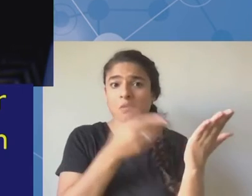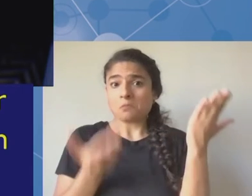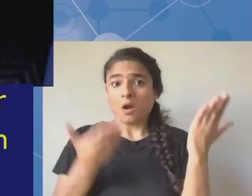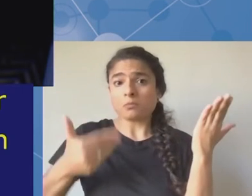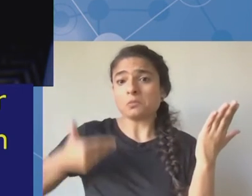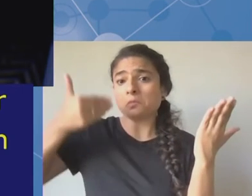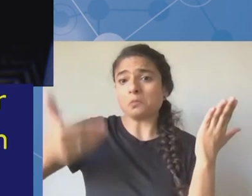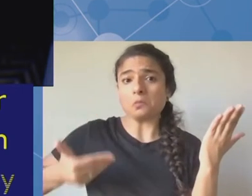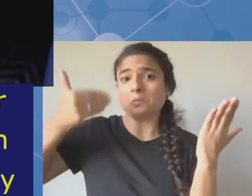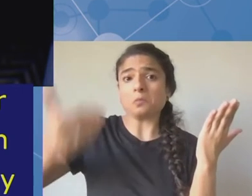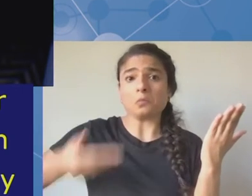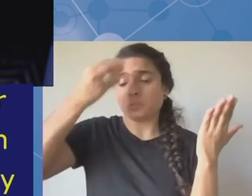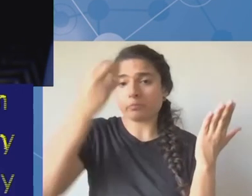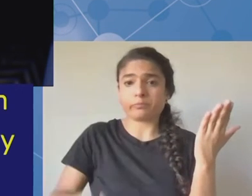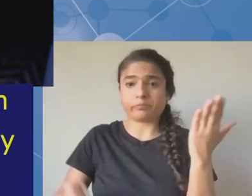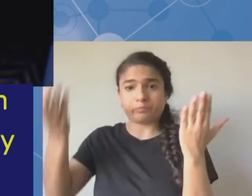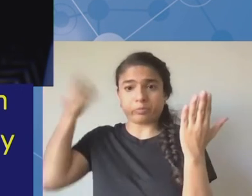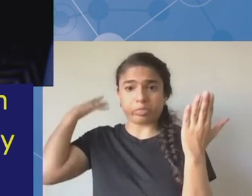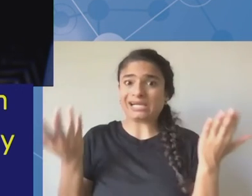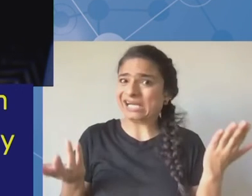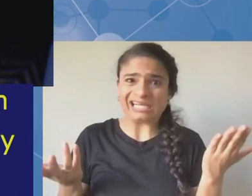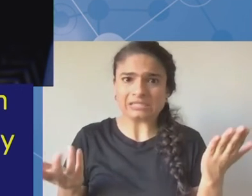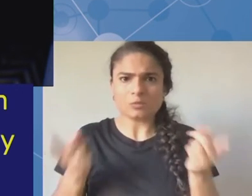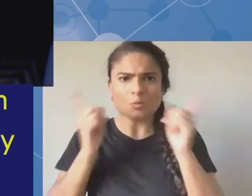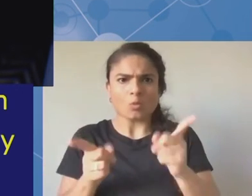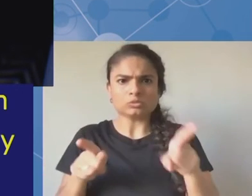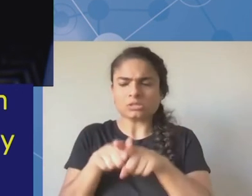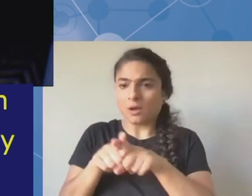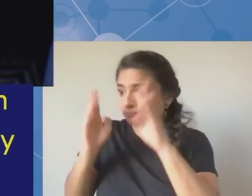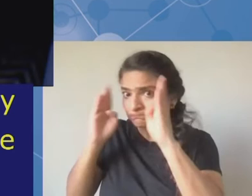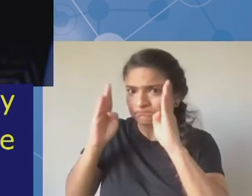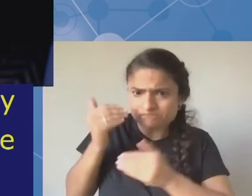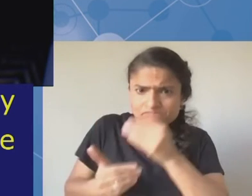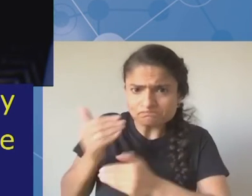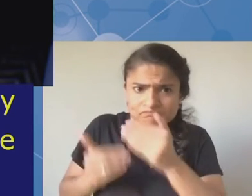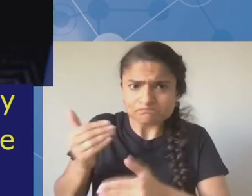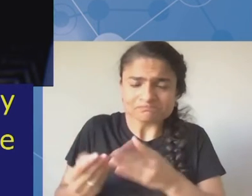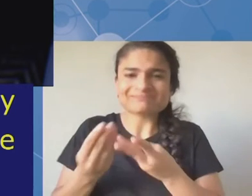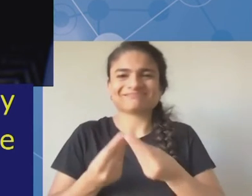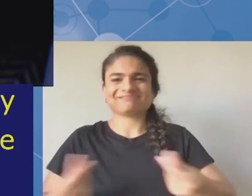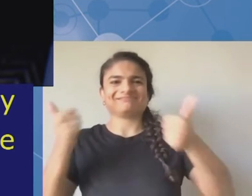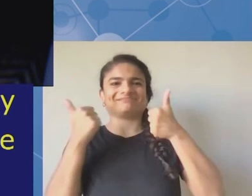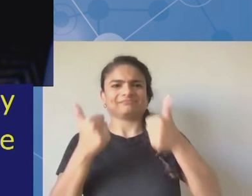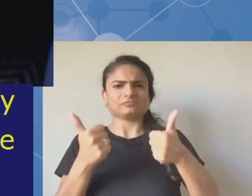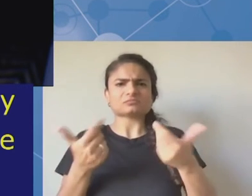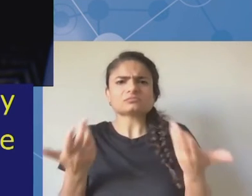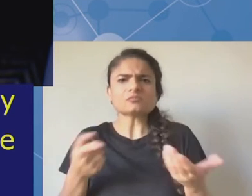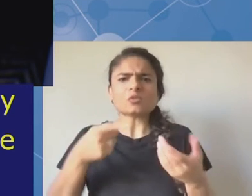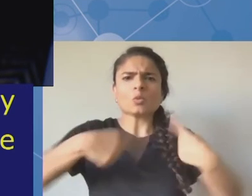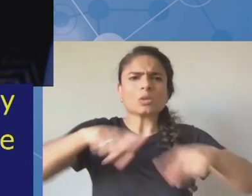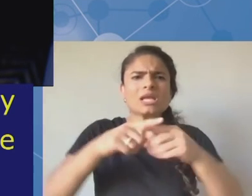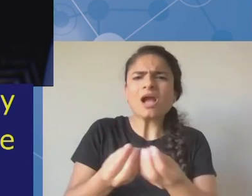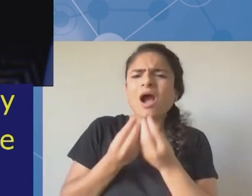мероприятия, должен быть большим. Давайте обсудить такое предложение, чтобы на каждой